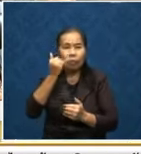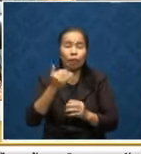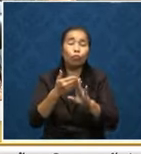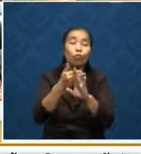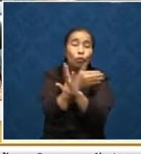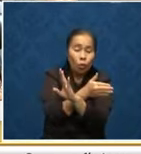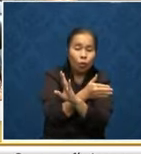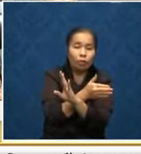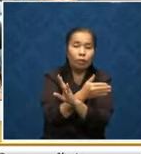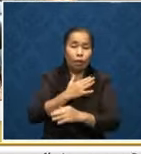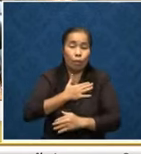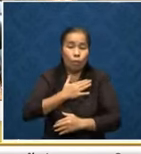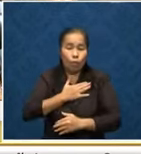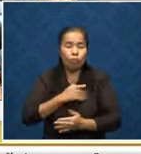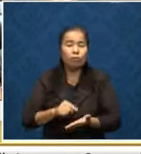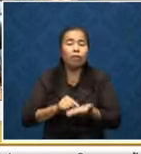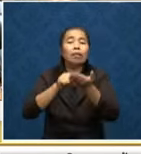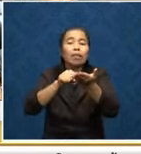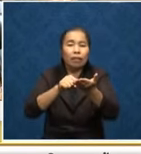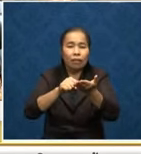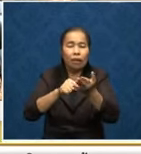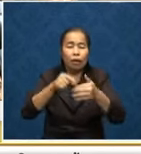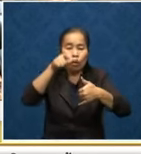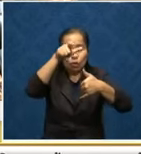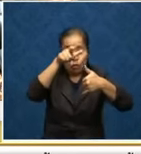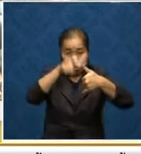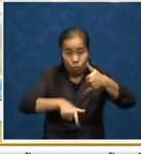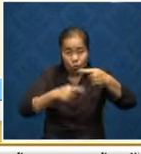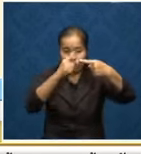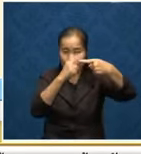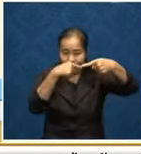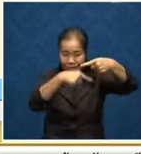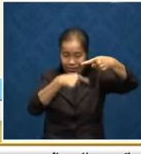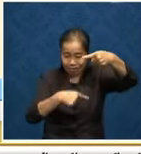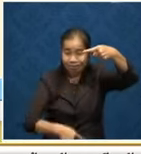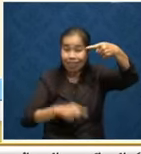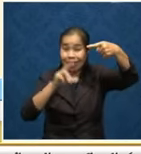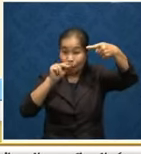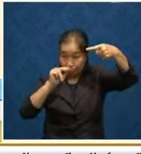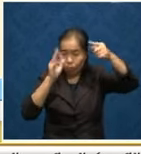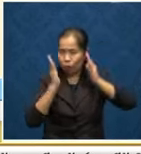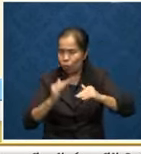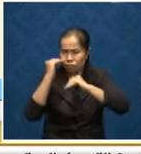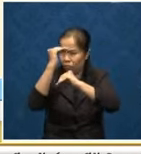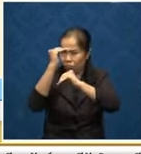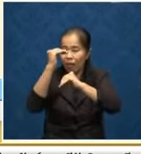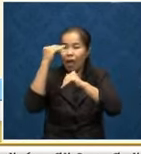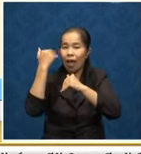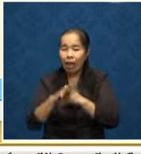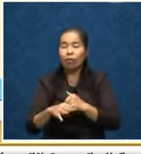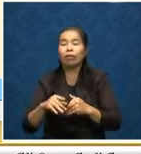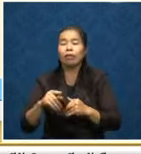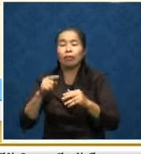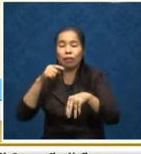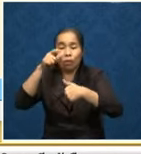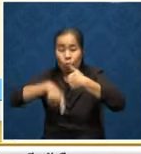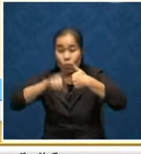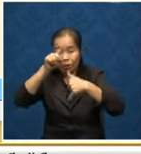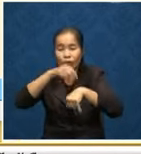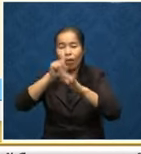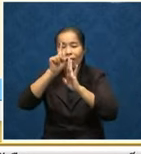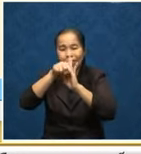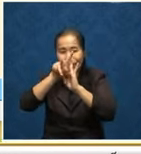ะครับผมเองถึงเสนอนะครับ30คนคนละ2นาที30วินาทีแต่เมื่อเสนอไปแล้วเพื่อนส